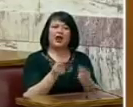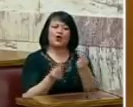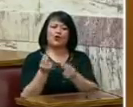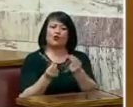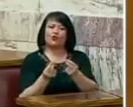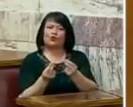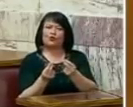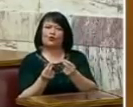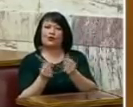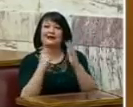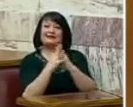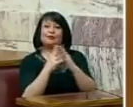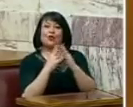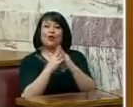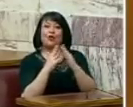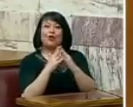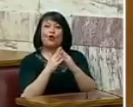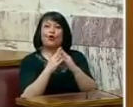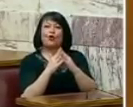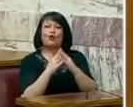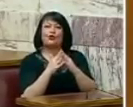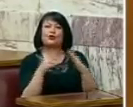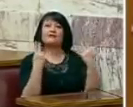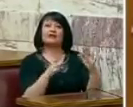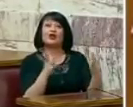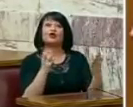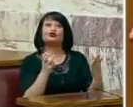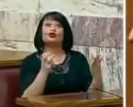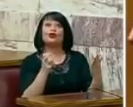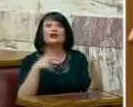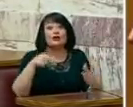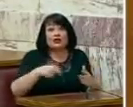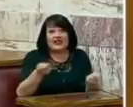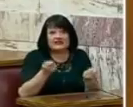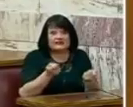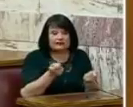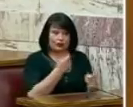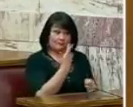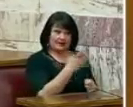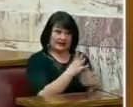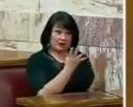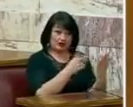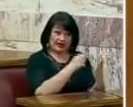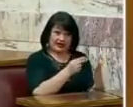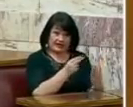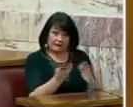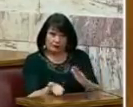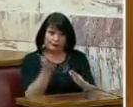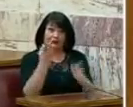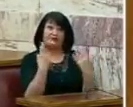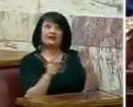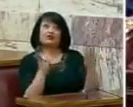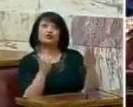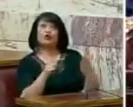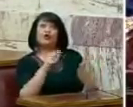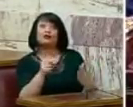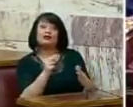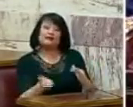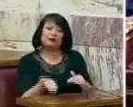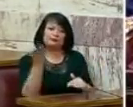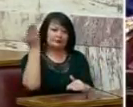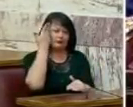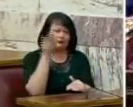και το τιμολογήσαμε 780. Αυτό έκανε ο κύριος Γεωργιάδης. Αυτό έκανε. Αυτό έκανε ο κύριος